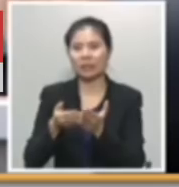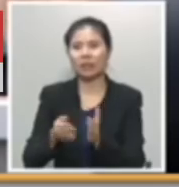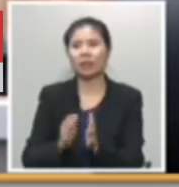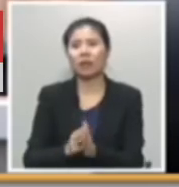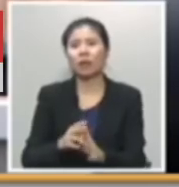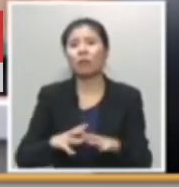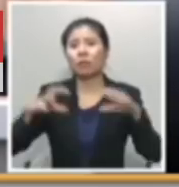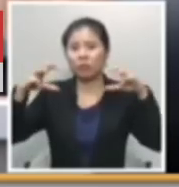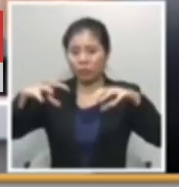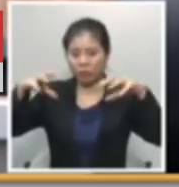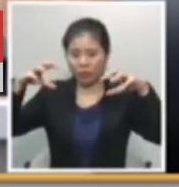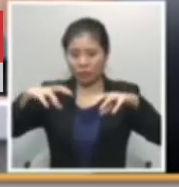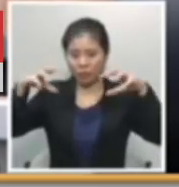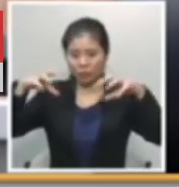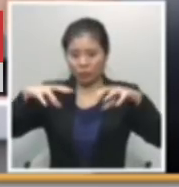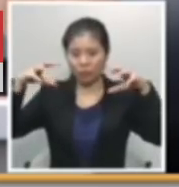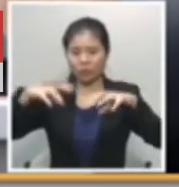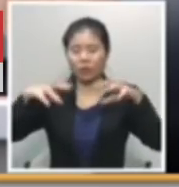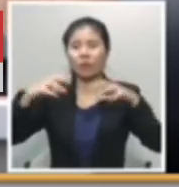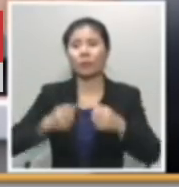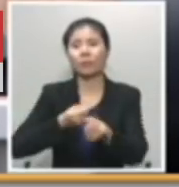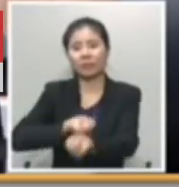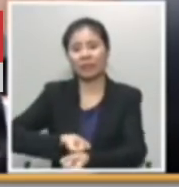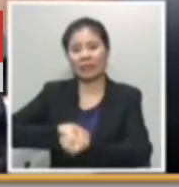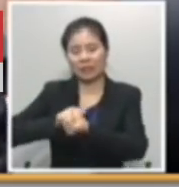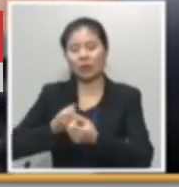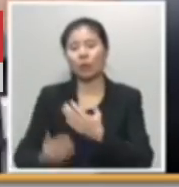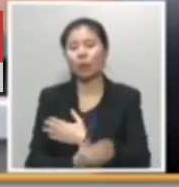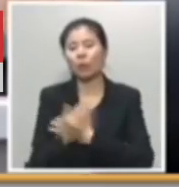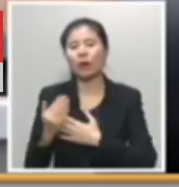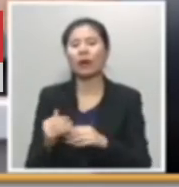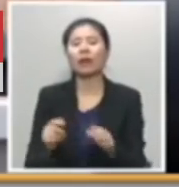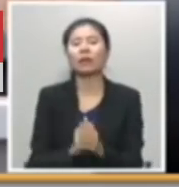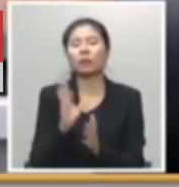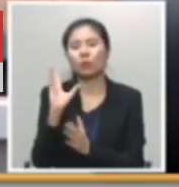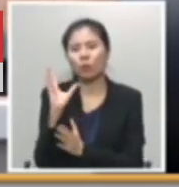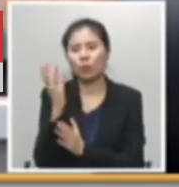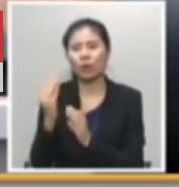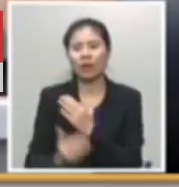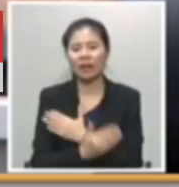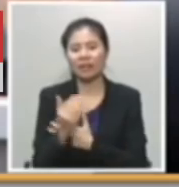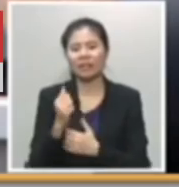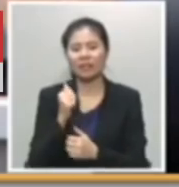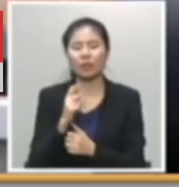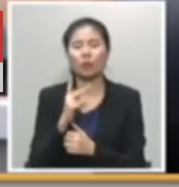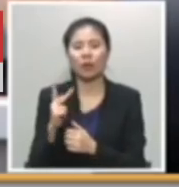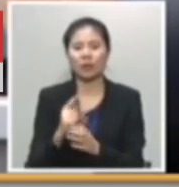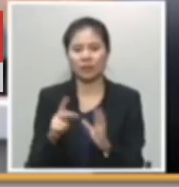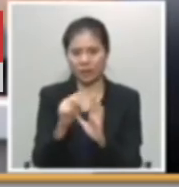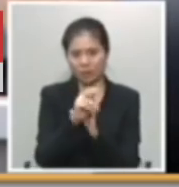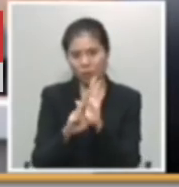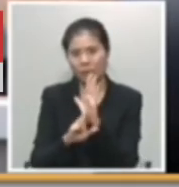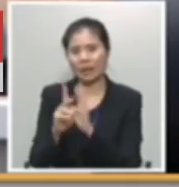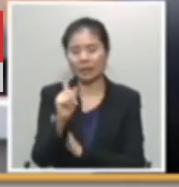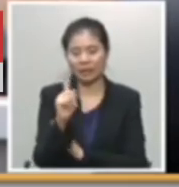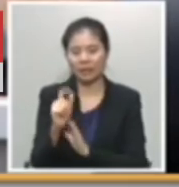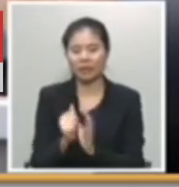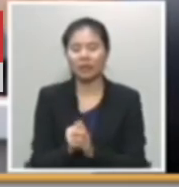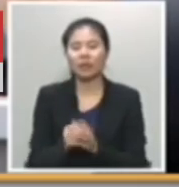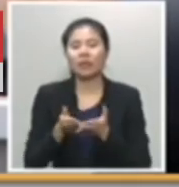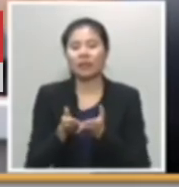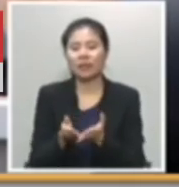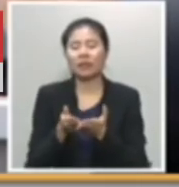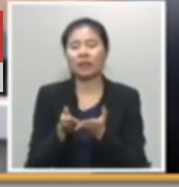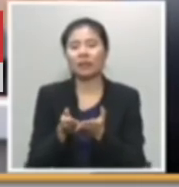อย่างดีนั่นคือการเกษตรคุณจะได้เปรียบโลกทั้งโลกเลยวันหลังผมจะบอกให้ว่านโยบายที่อยากจะแนะนำคือเกษตรร่ำร